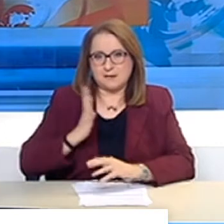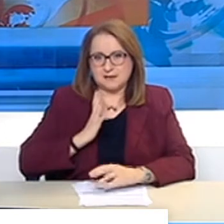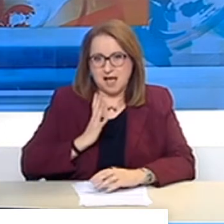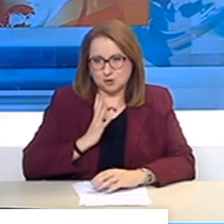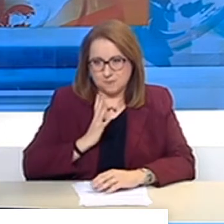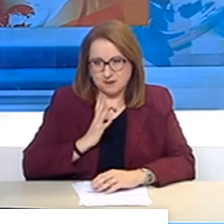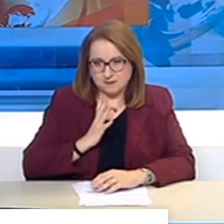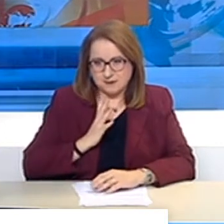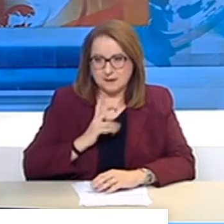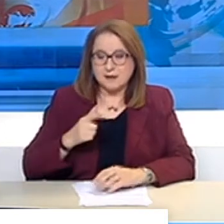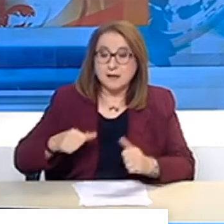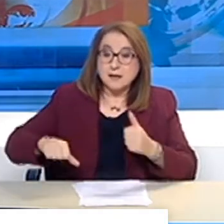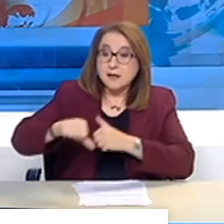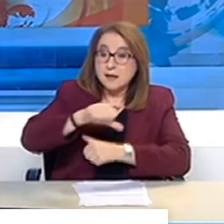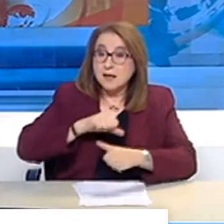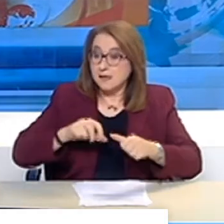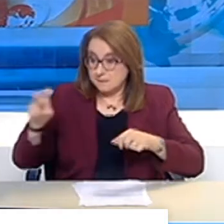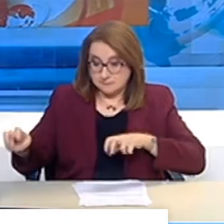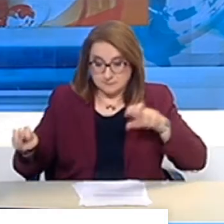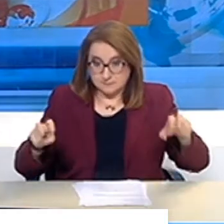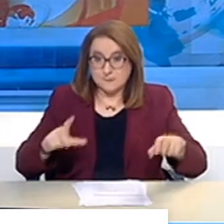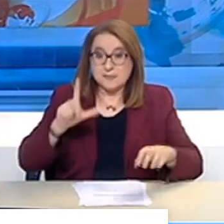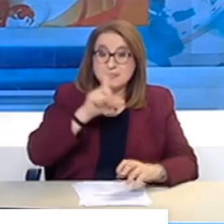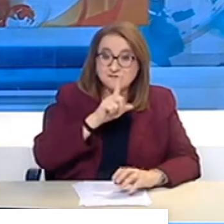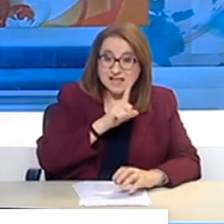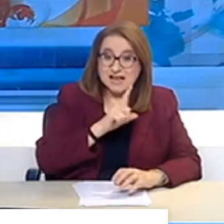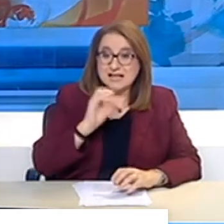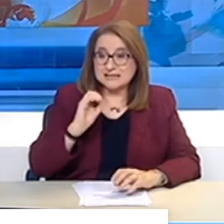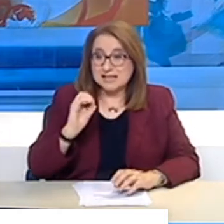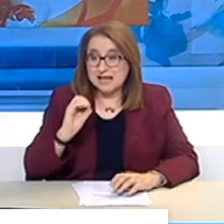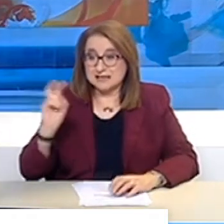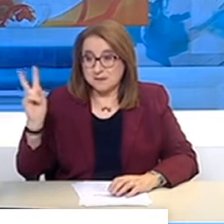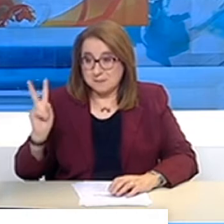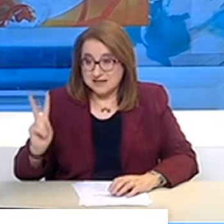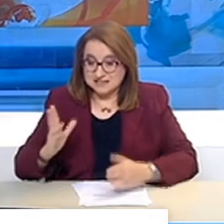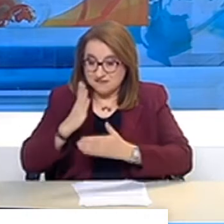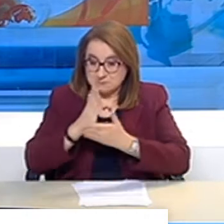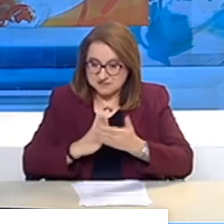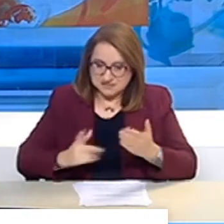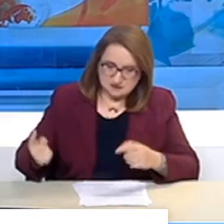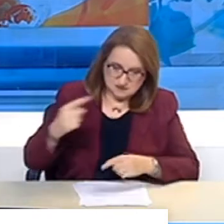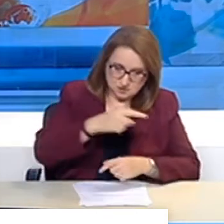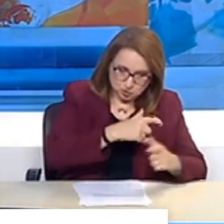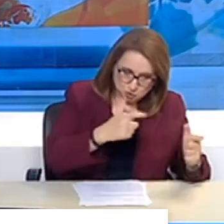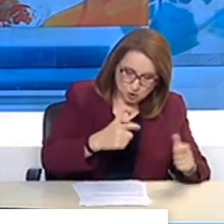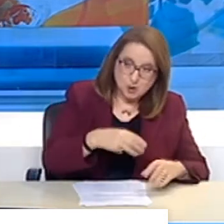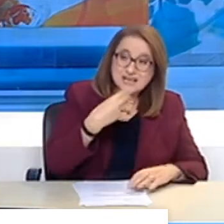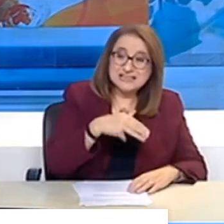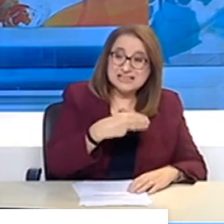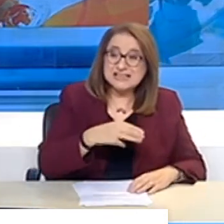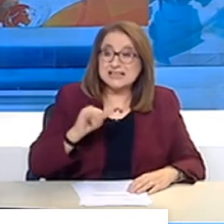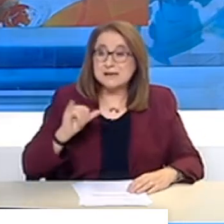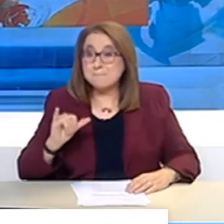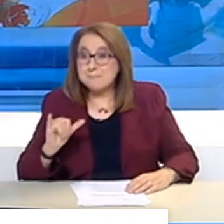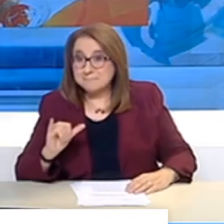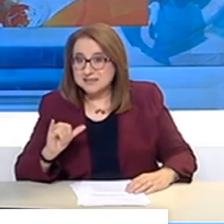Εκπεριτροπής διδασκαλία στα δύο υποτμήματα. Δευτέρα, Τετάρτη, Παρασκευή θα πηγαίνει σχολείο το μισό τμήμα, Τρίτη, Πέμπτη το άλλο μισό,